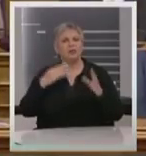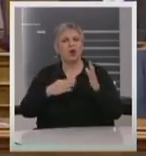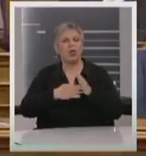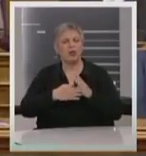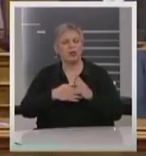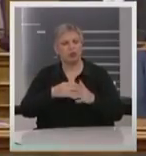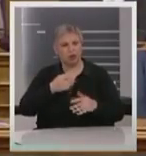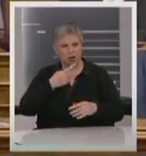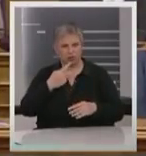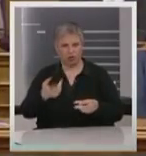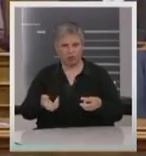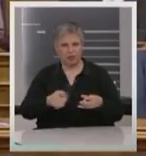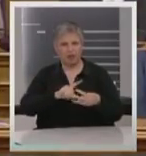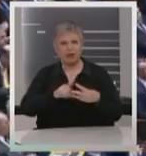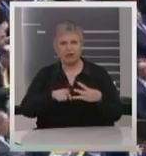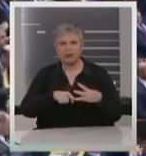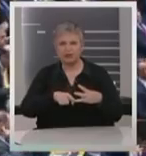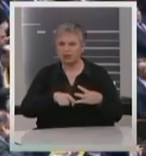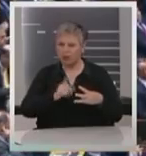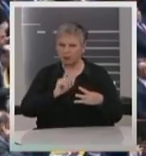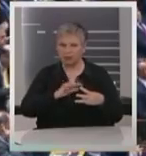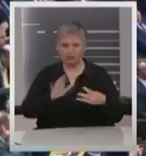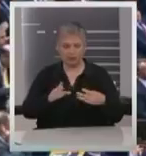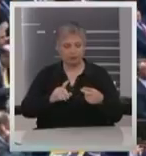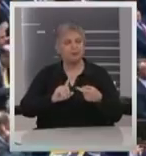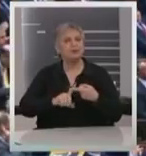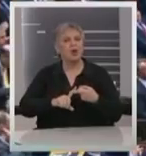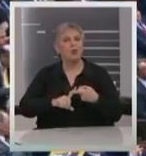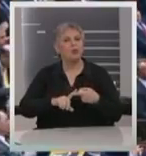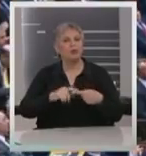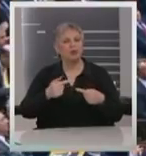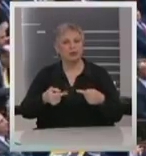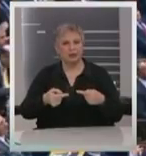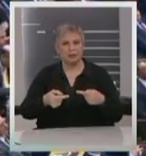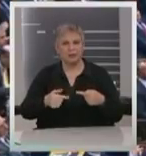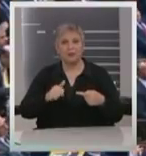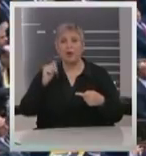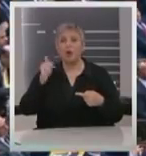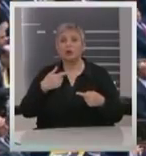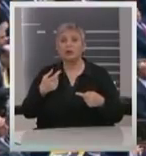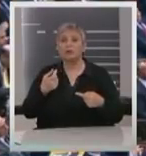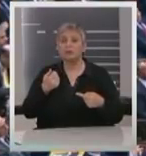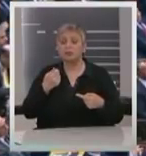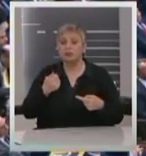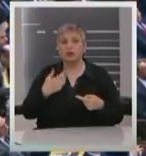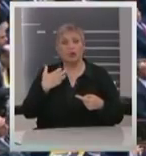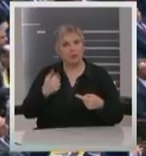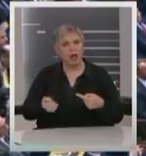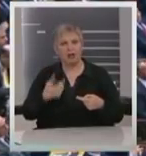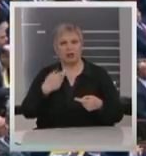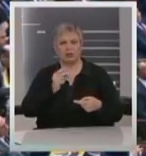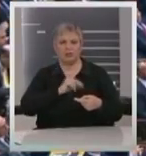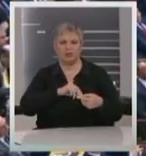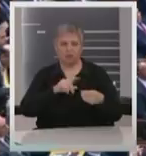Πρώτον, ότι η οικονομία δήθεν υπεραποδίδει. Δεύτερον,